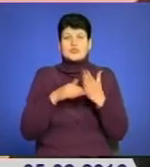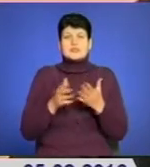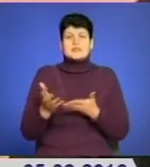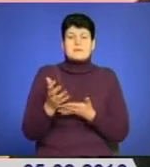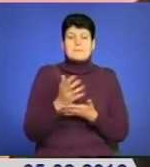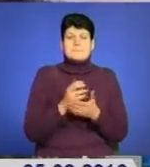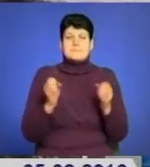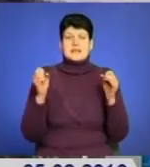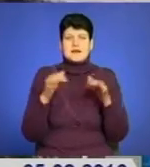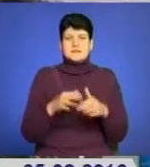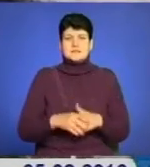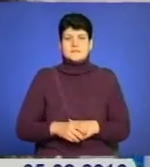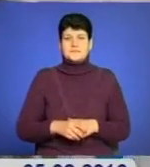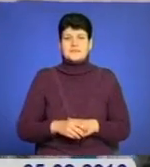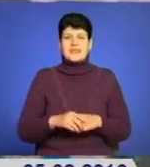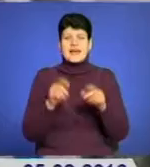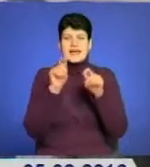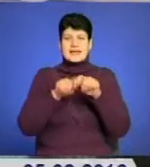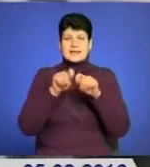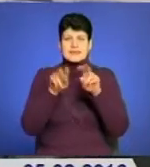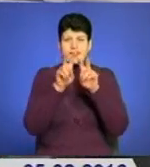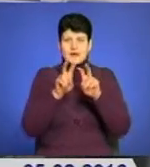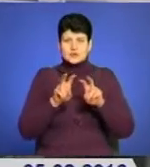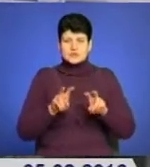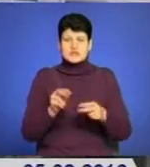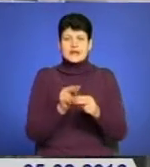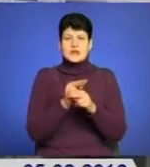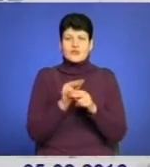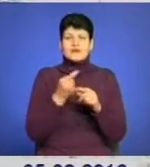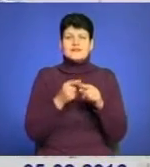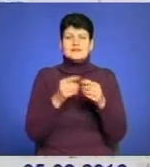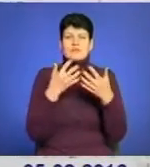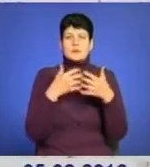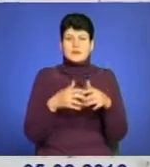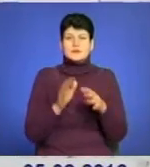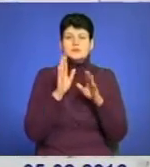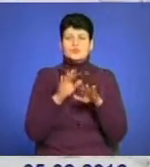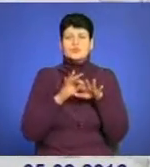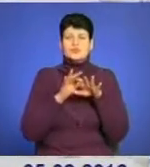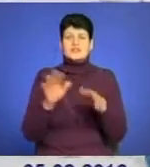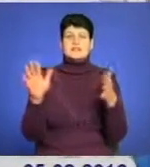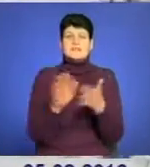зможуть провести свою роботу. Діагностика та лікування цим обладнанням дітей області здійснюватиметься безкоштовно.